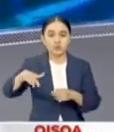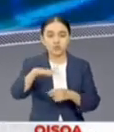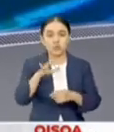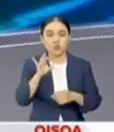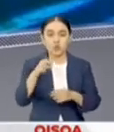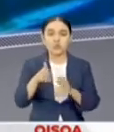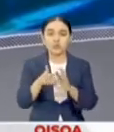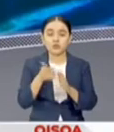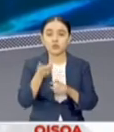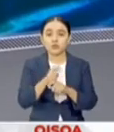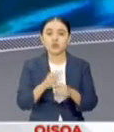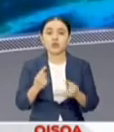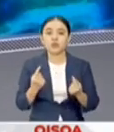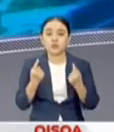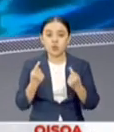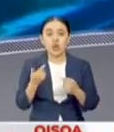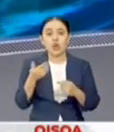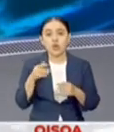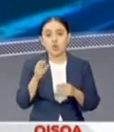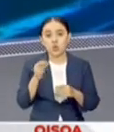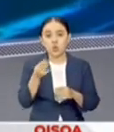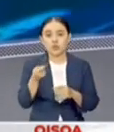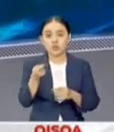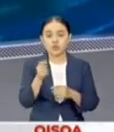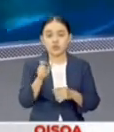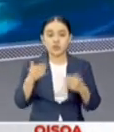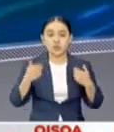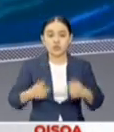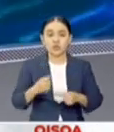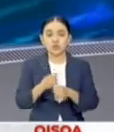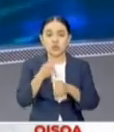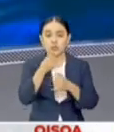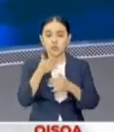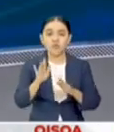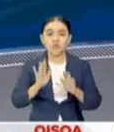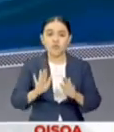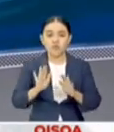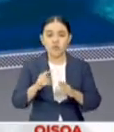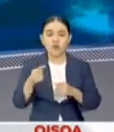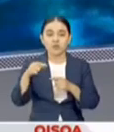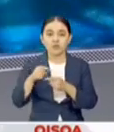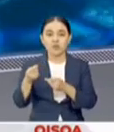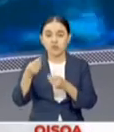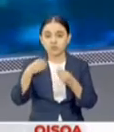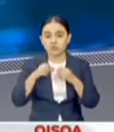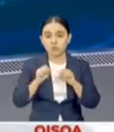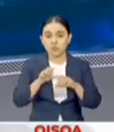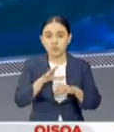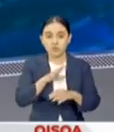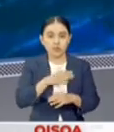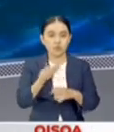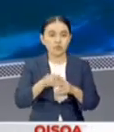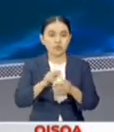esa yod tanqisligi juda yuqori. Yod mikroelementini inson organizmi ishlab chiqara olmaydi, uni faqat tashqi muhit orqali qabul qilish